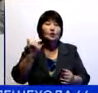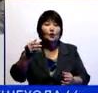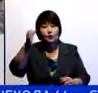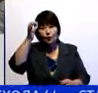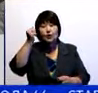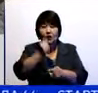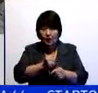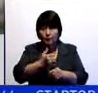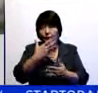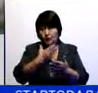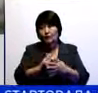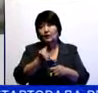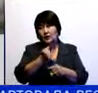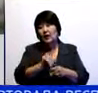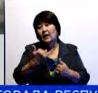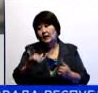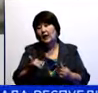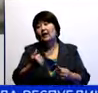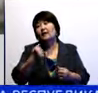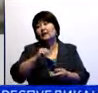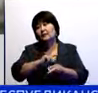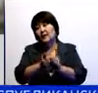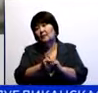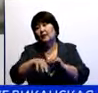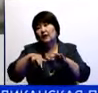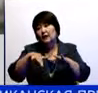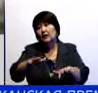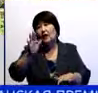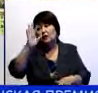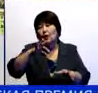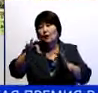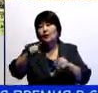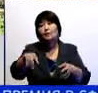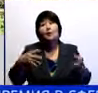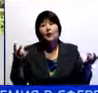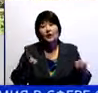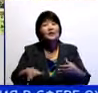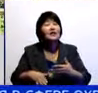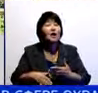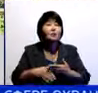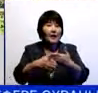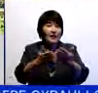ученый дорабатывает свое детище. Для апробации и дальнейшего продвижения проекта ему необходима